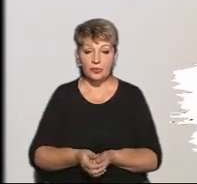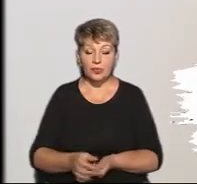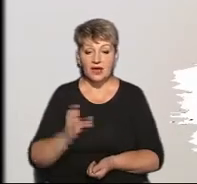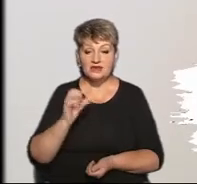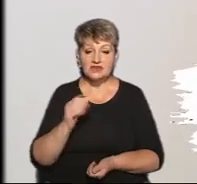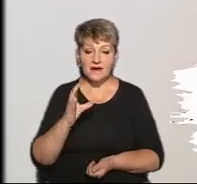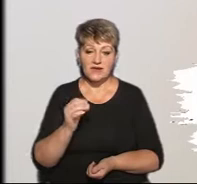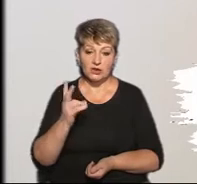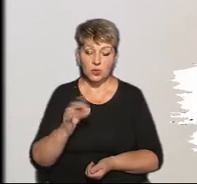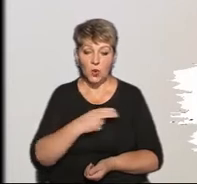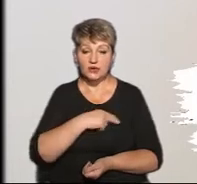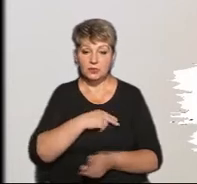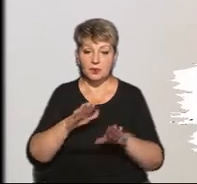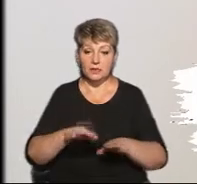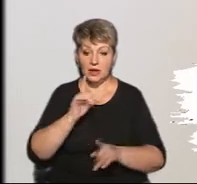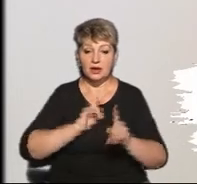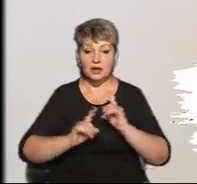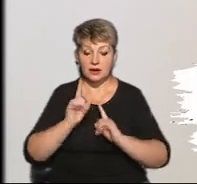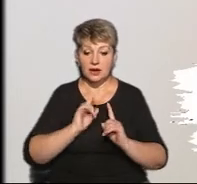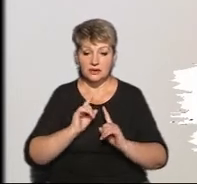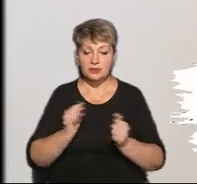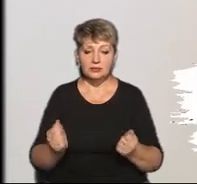Олександр Савенко, депутат міської ради,